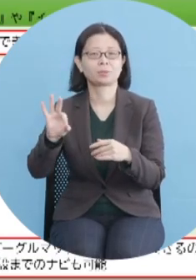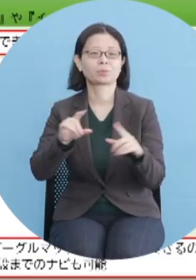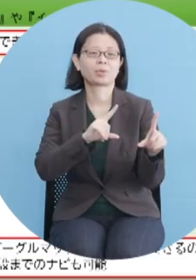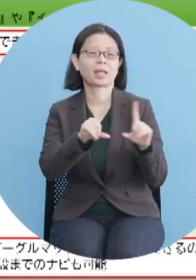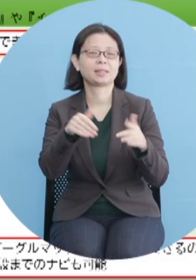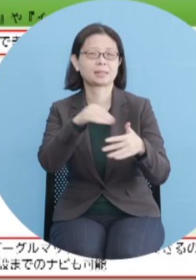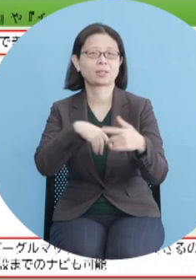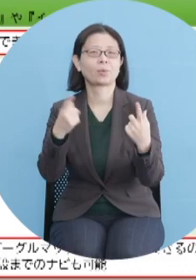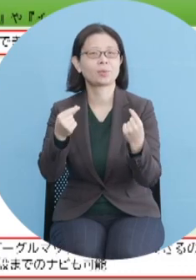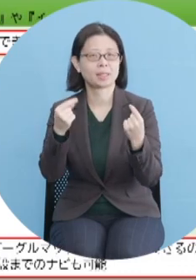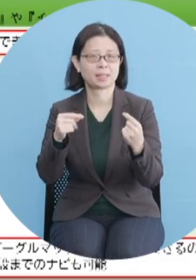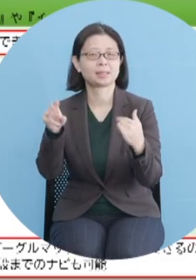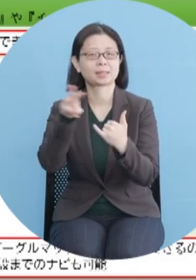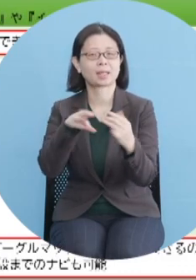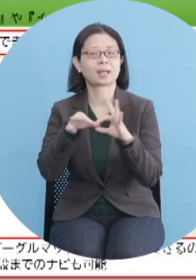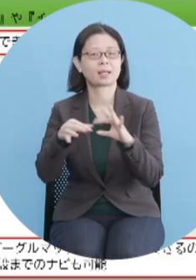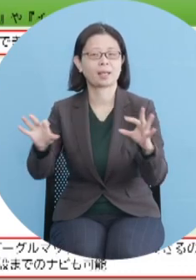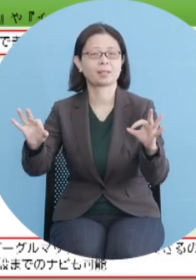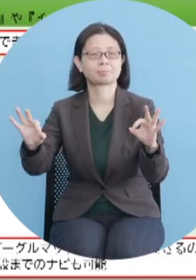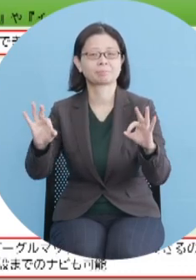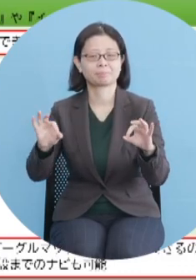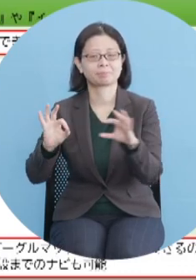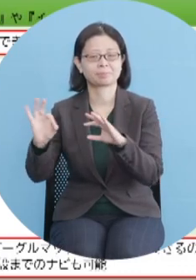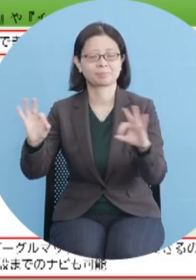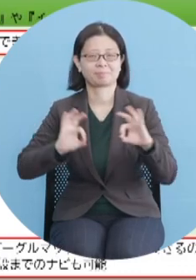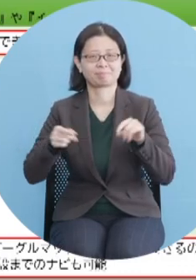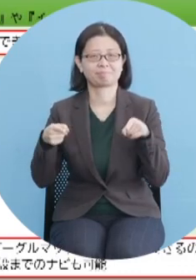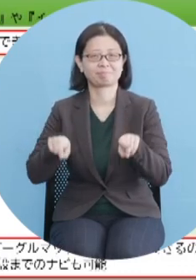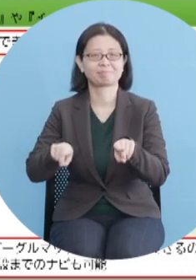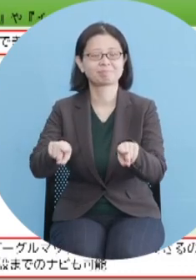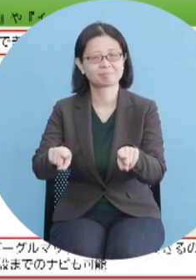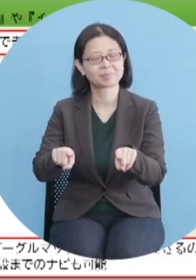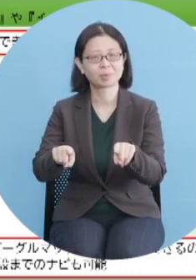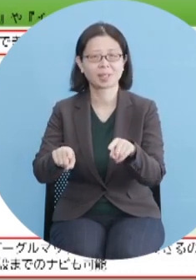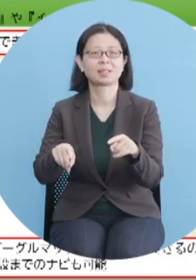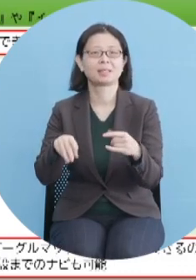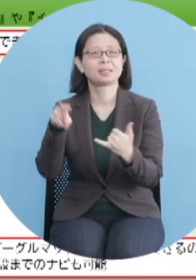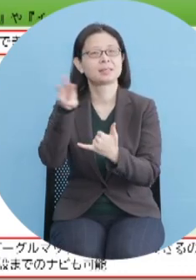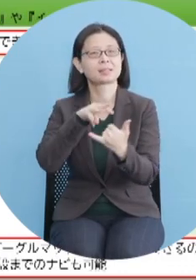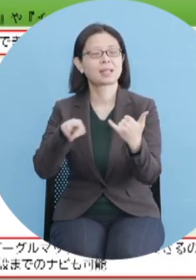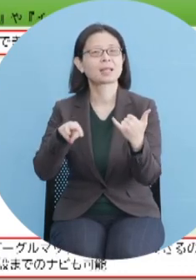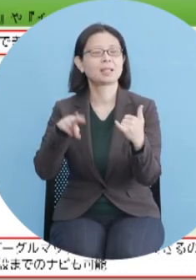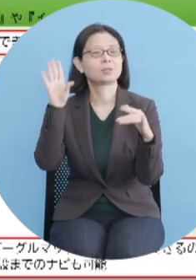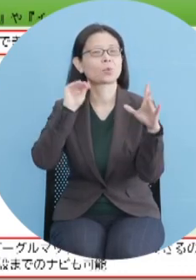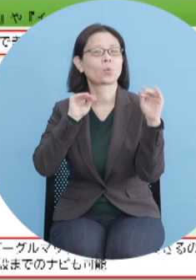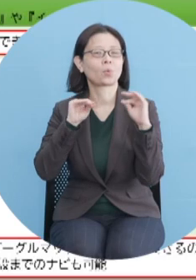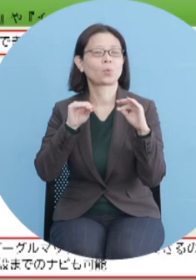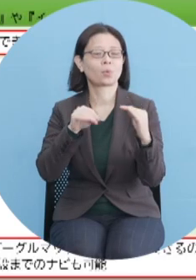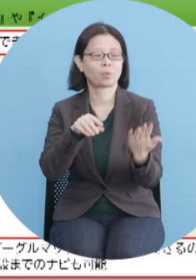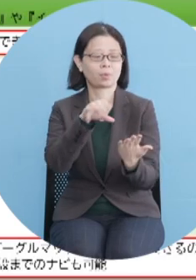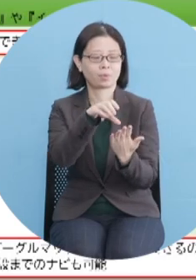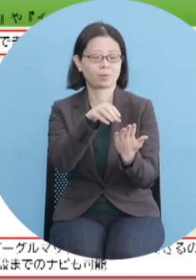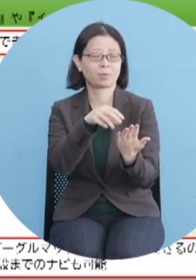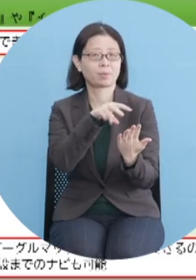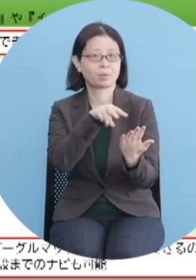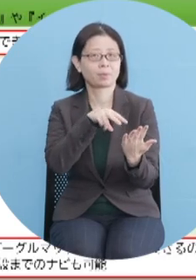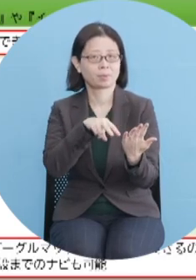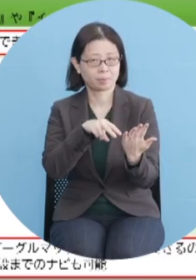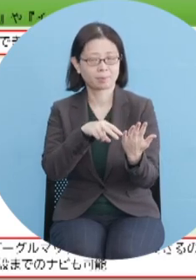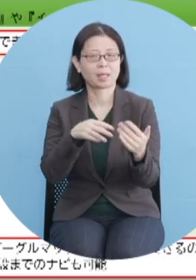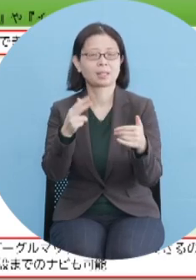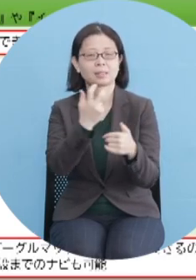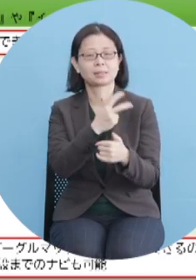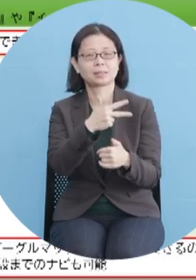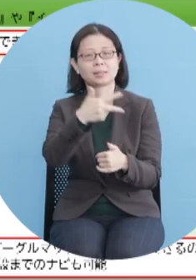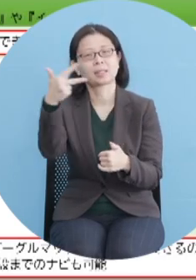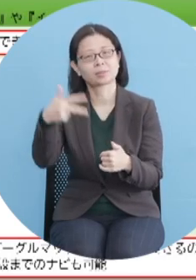えあるいは災害時の金融情報のメニューの発信配信え施設の機能という風な形